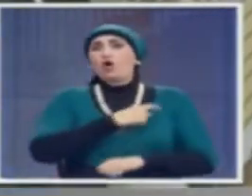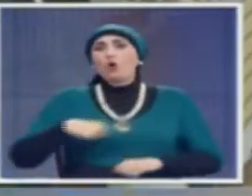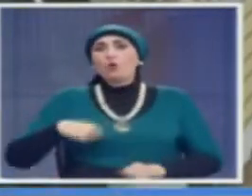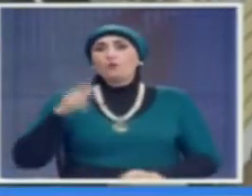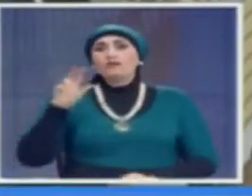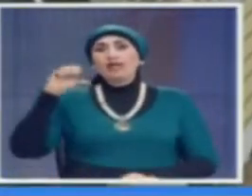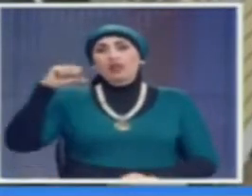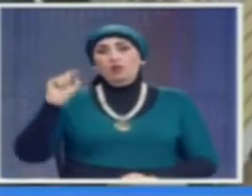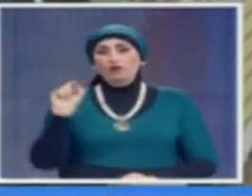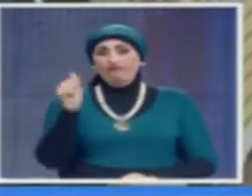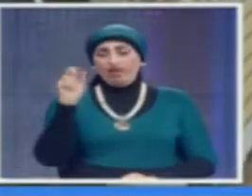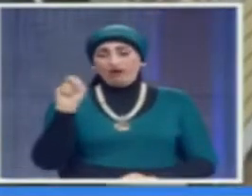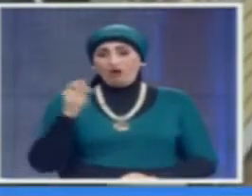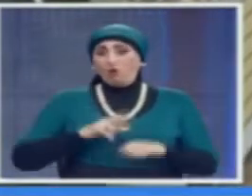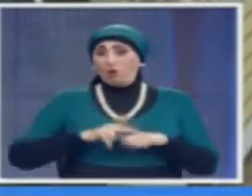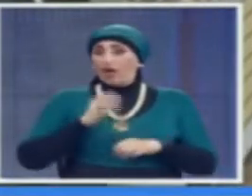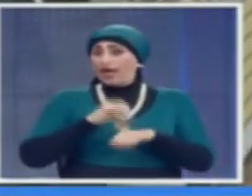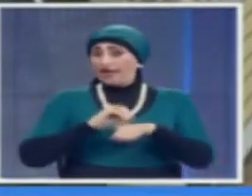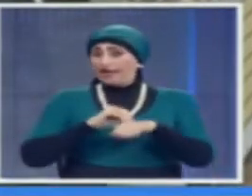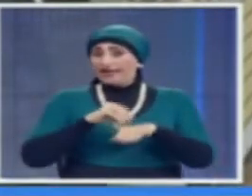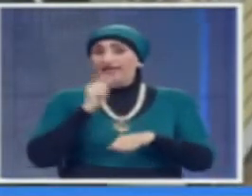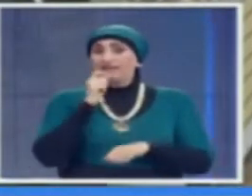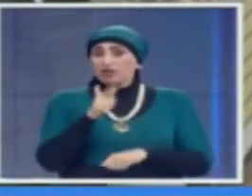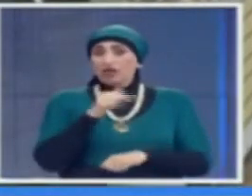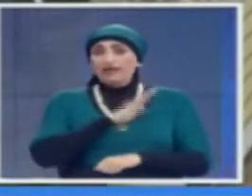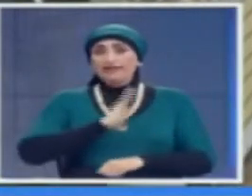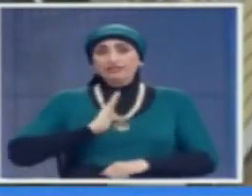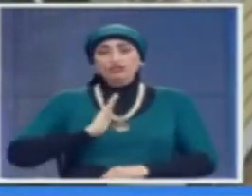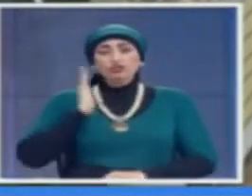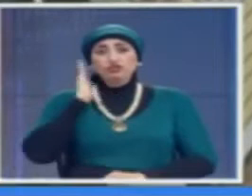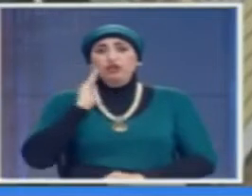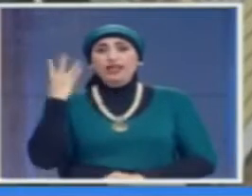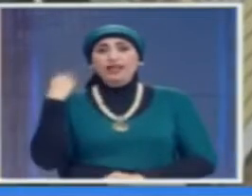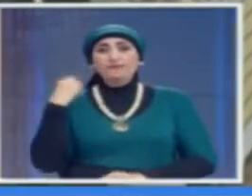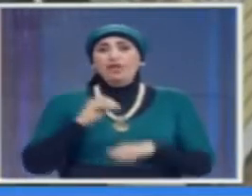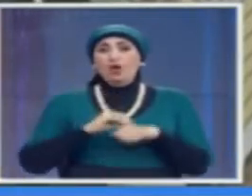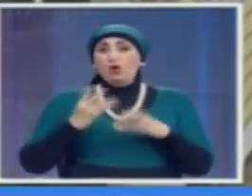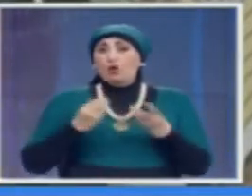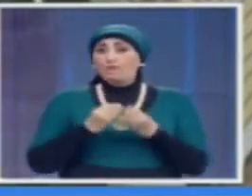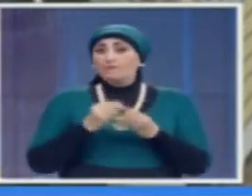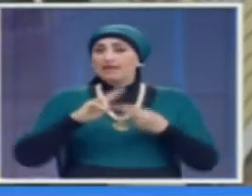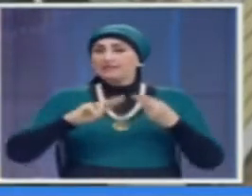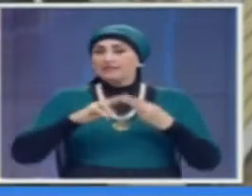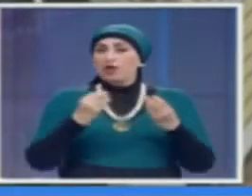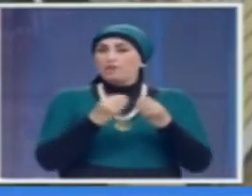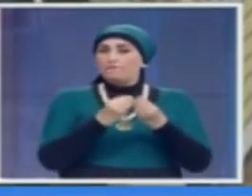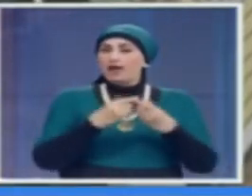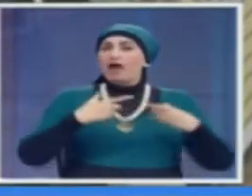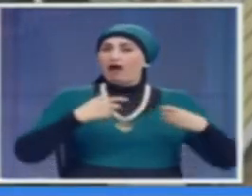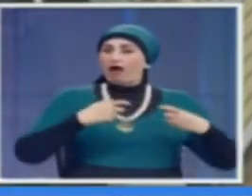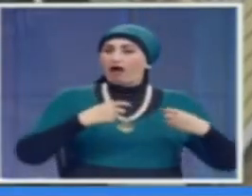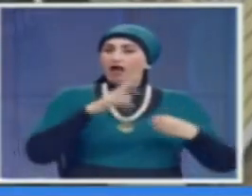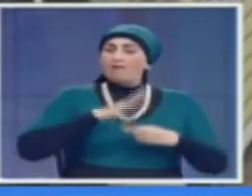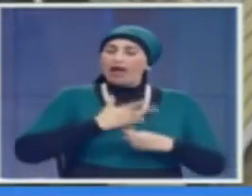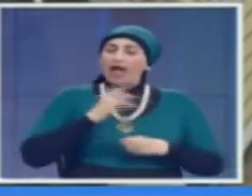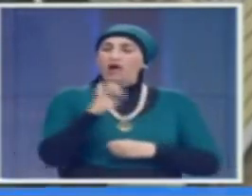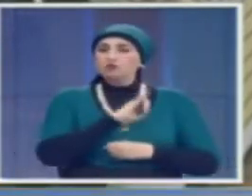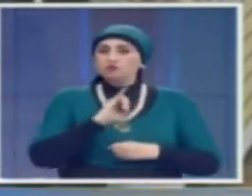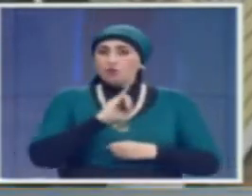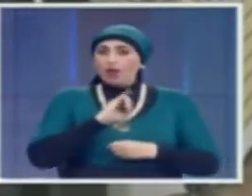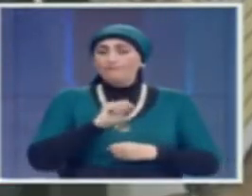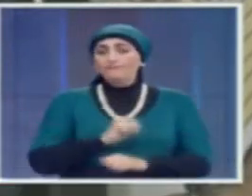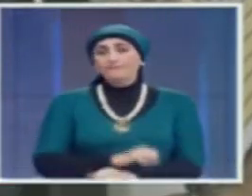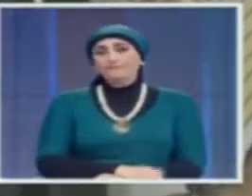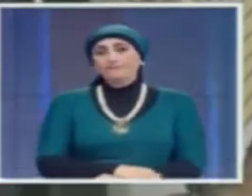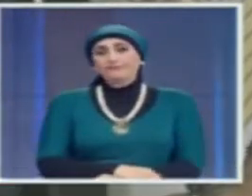جانب ميليشيات حكومة الوفاق. وأكد المسماري أن الجيش الليبي سيكون مع خيار السلم ومع خيار الحرب إذا دعت